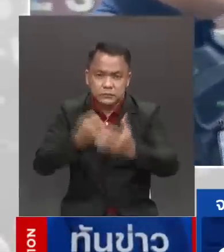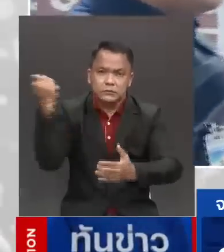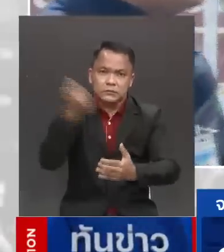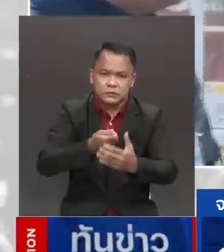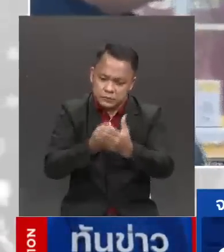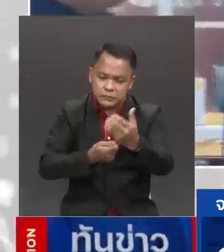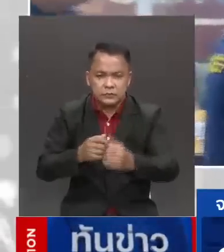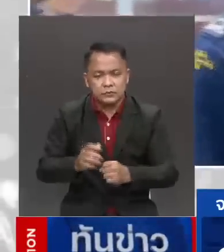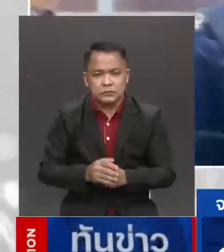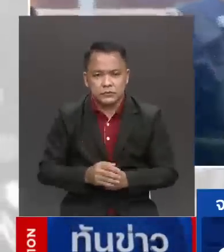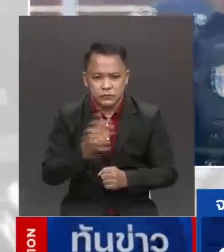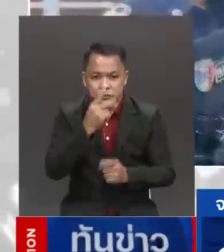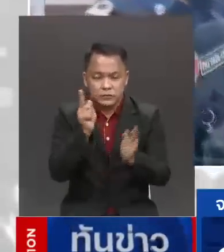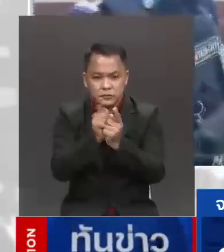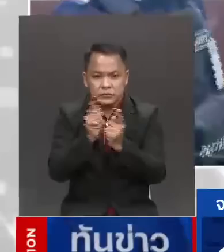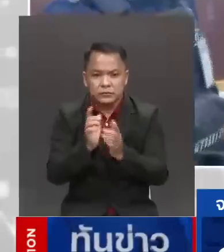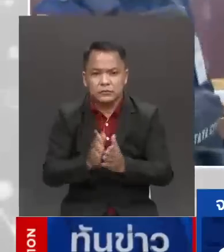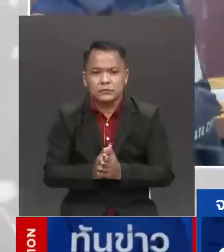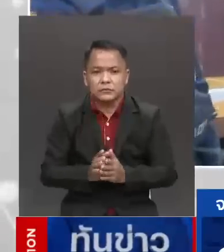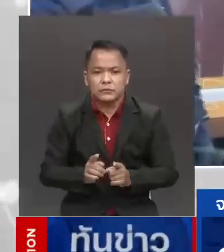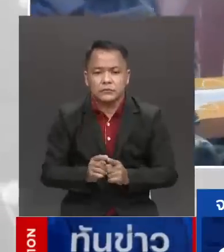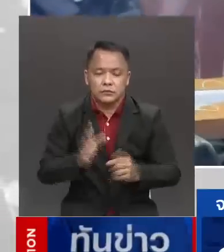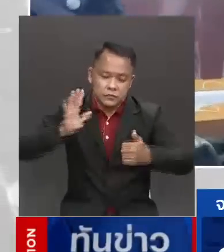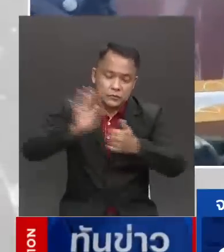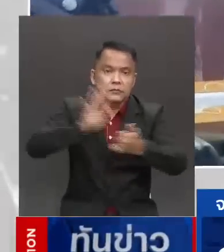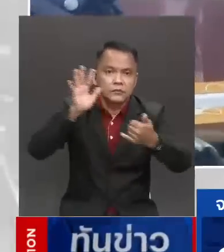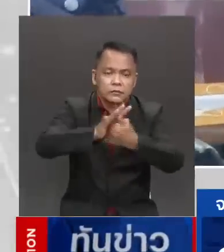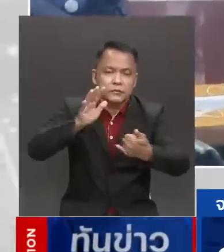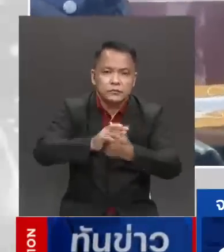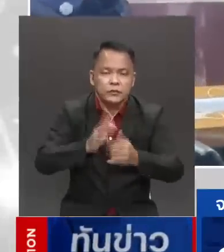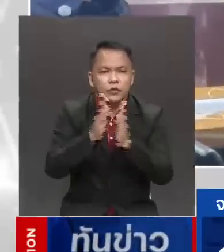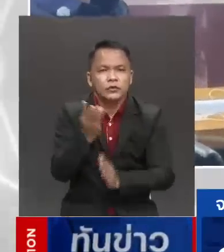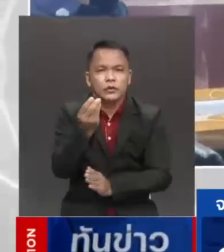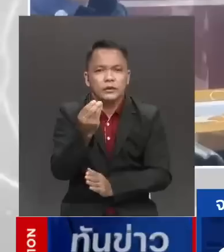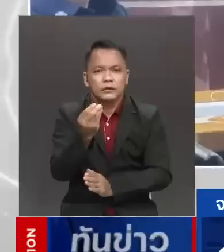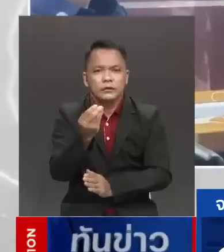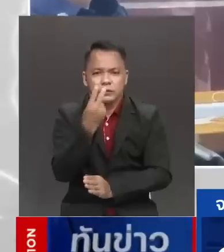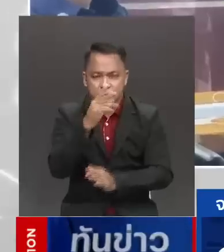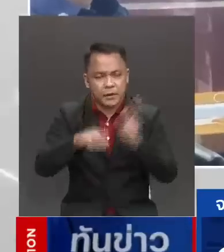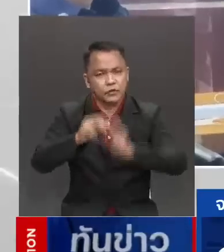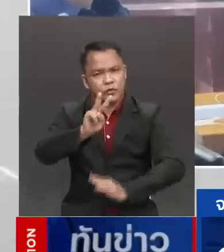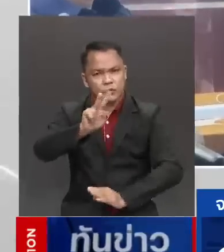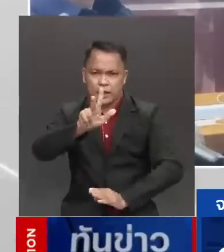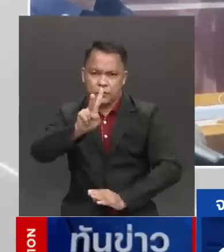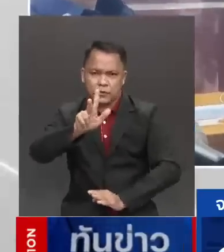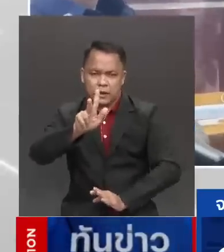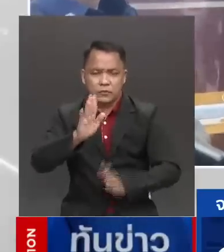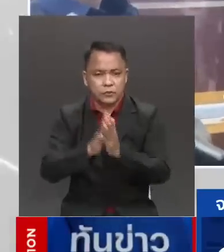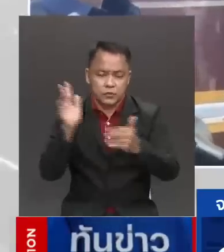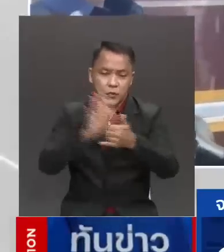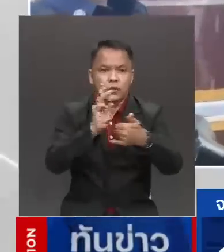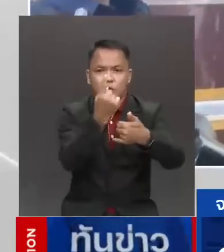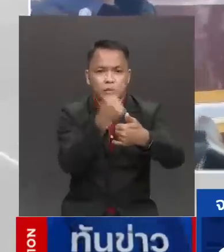ที่ผมเข้าไปมีตอนเรามีนี่แล้วพี่เขาลุมมาแล้วอ่ะลุมมาแล้ว กี่คนอ่ะ ที่ผมเห็นประมาณ 2-3 คน ลุมนักท่องเที่ยว